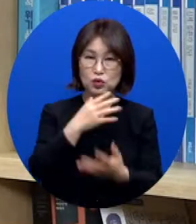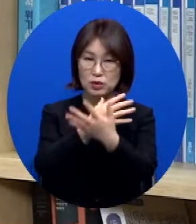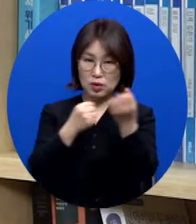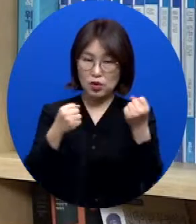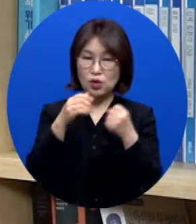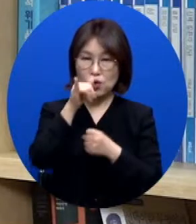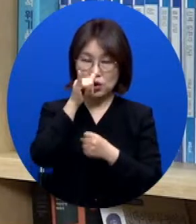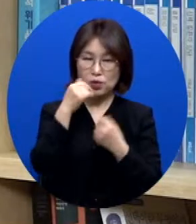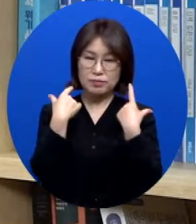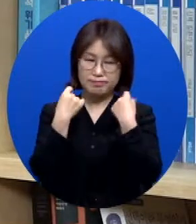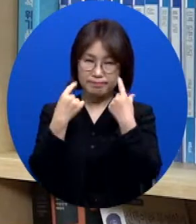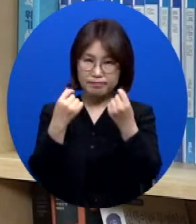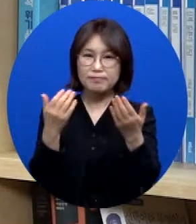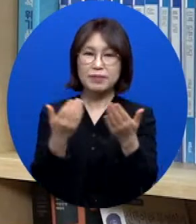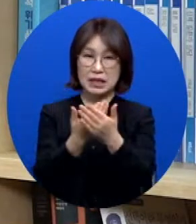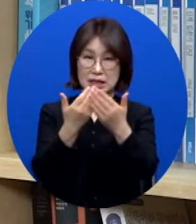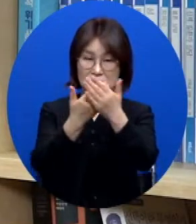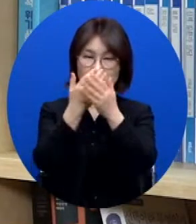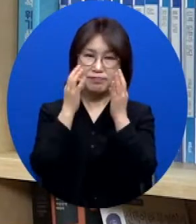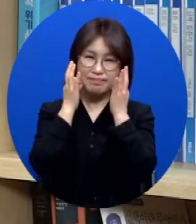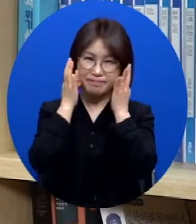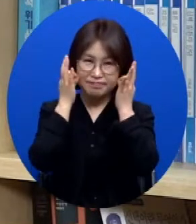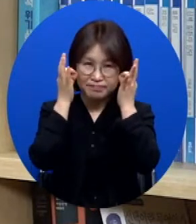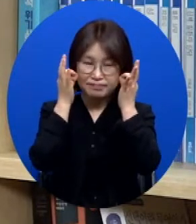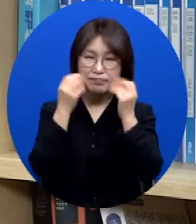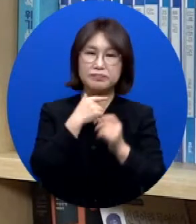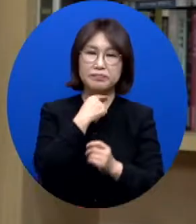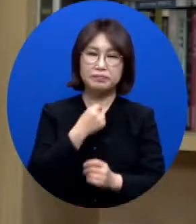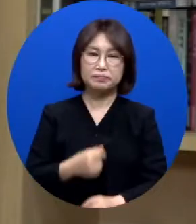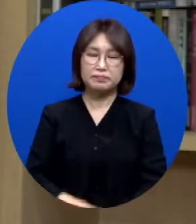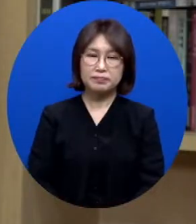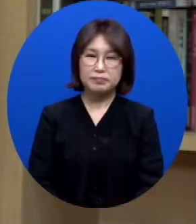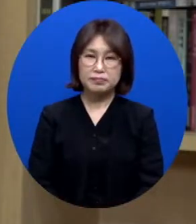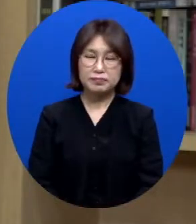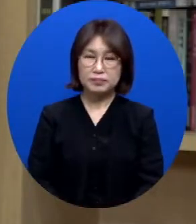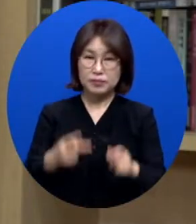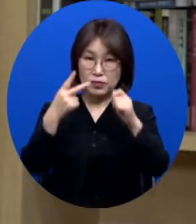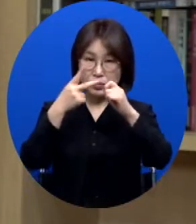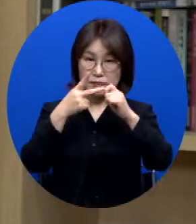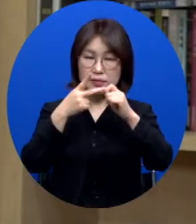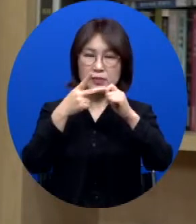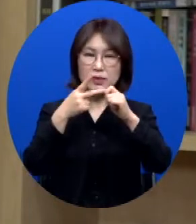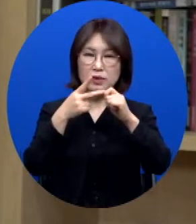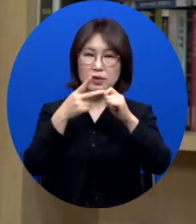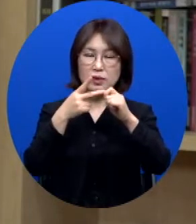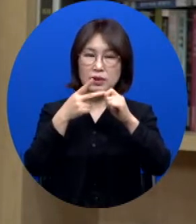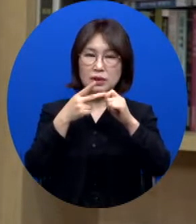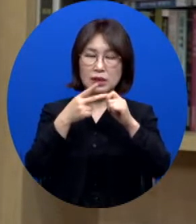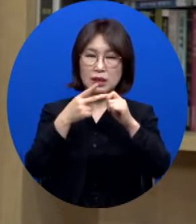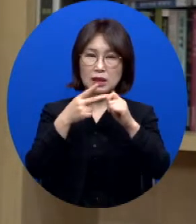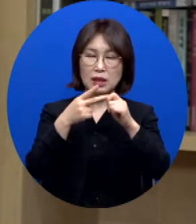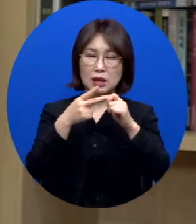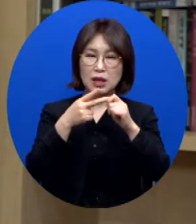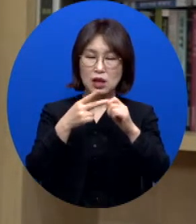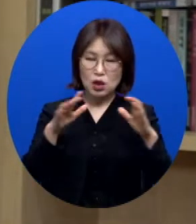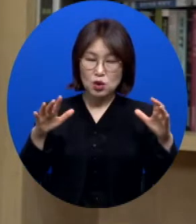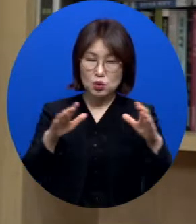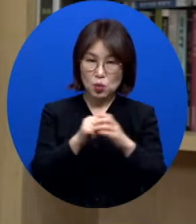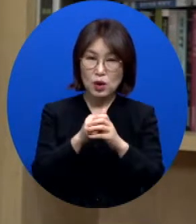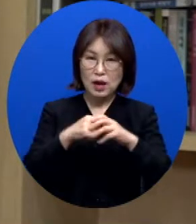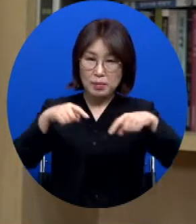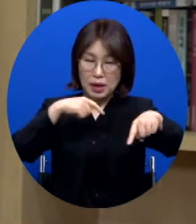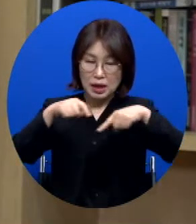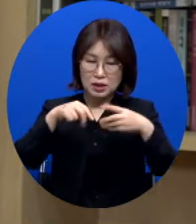그것을 지속 발전해 나가도록 노력을 하겠고요. 그리고 두 번째는 대신